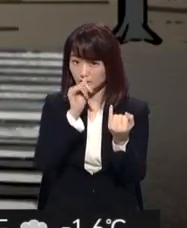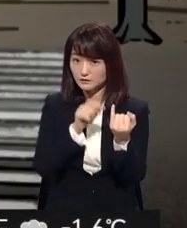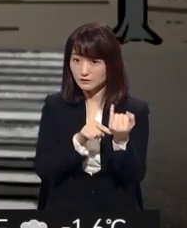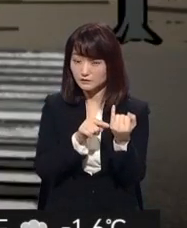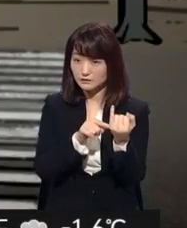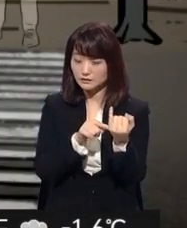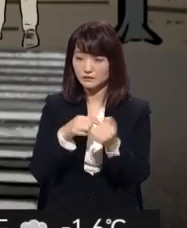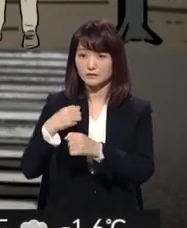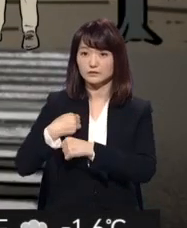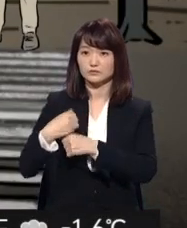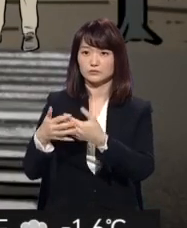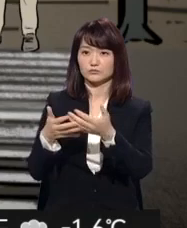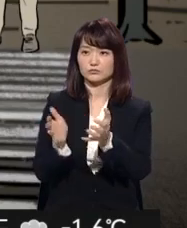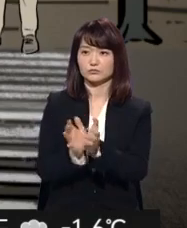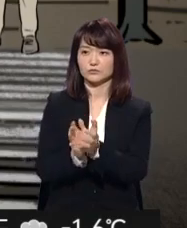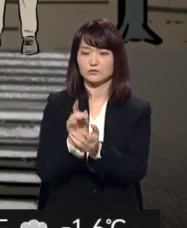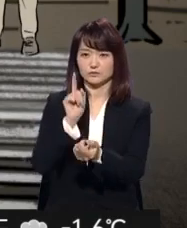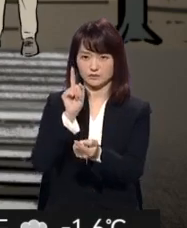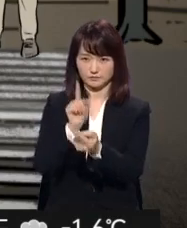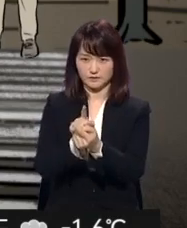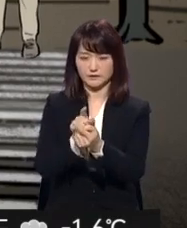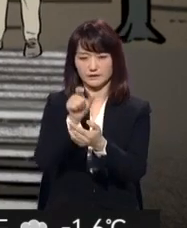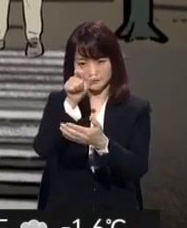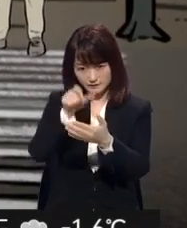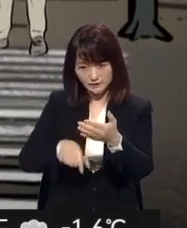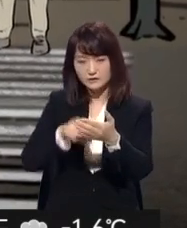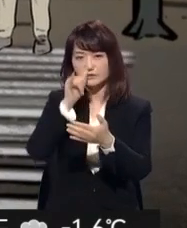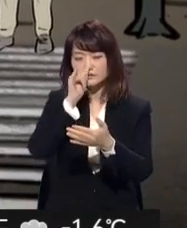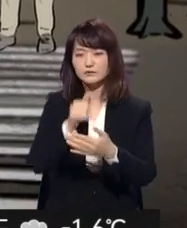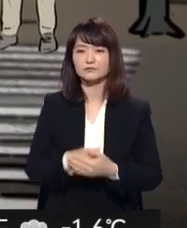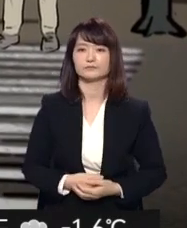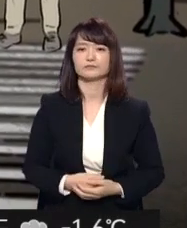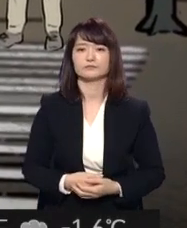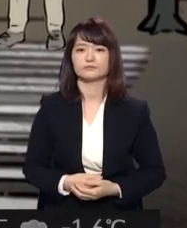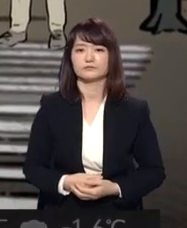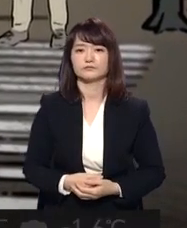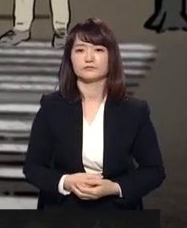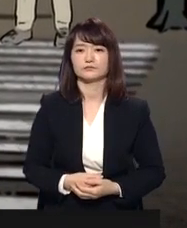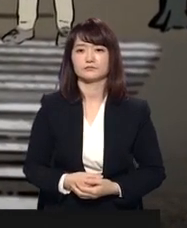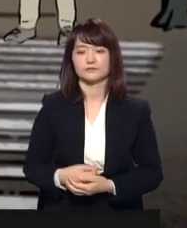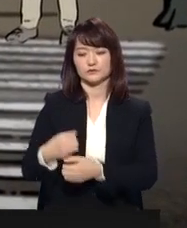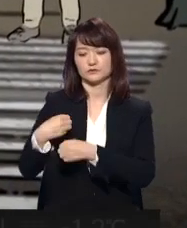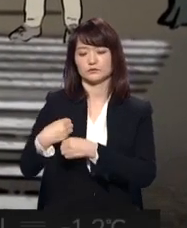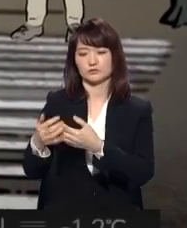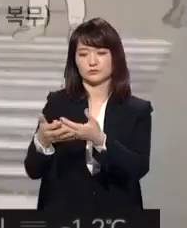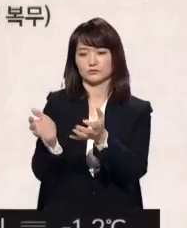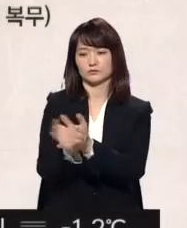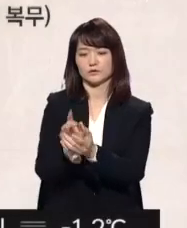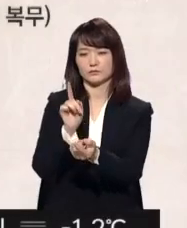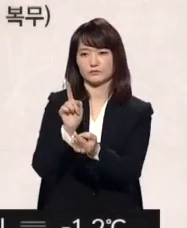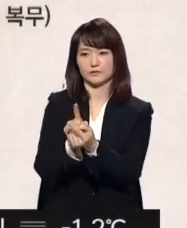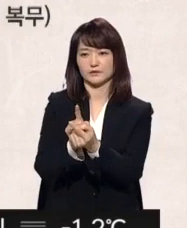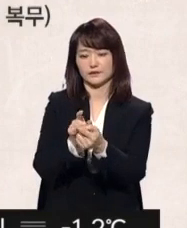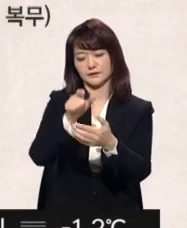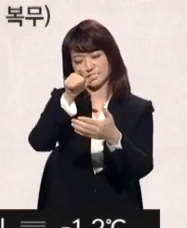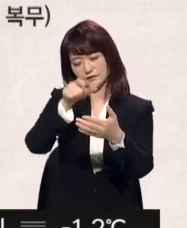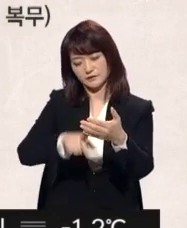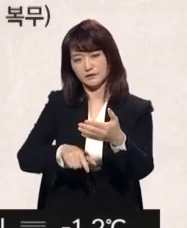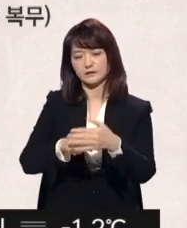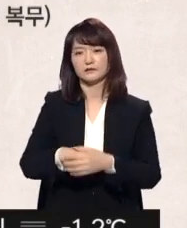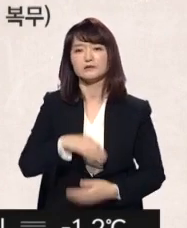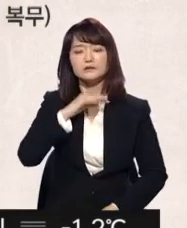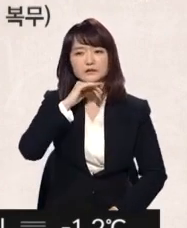당시에 국방부의 면회를 온 기록이 있을거다 그렇게 해서 면회 기록에서 쭉 여자들이 있는데 그 중에서